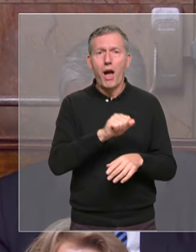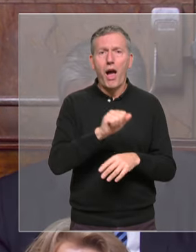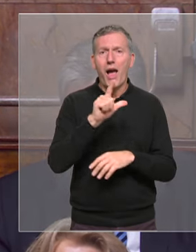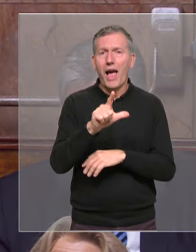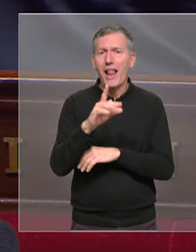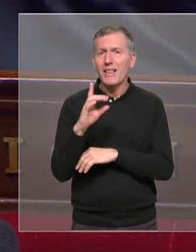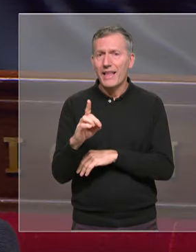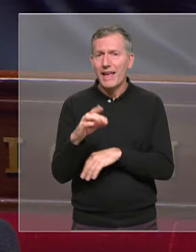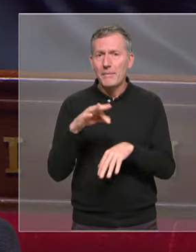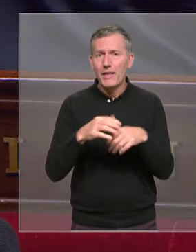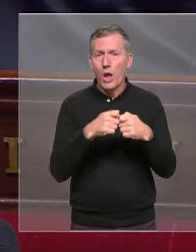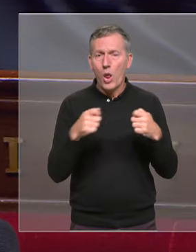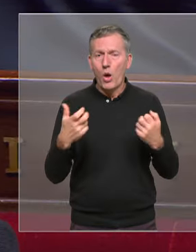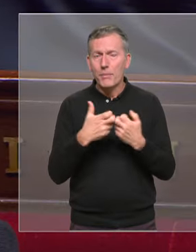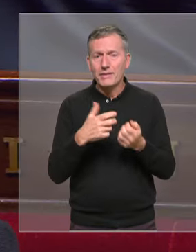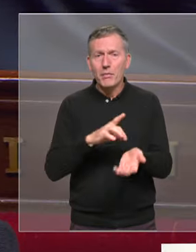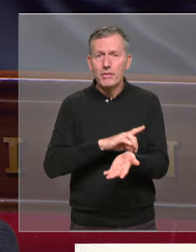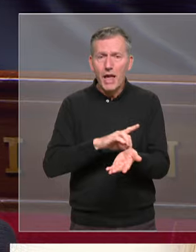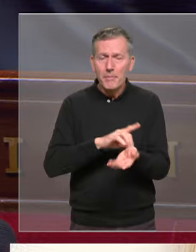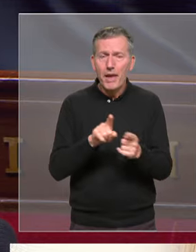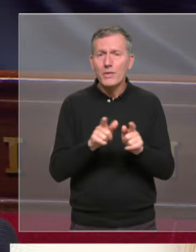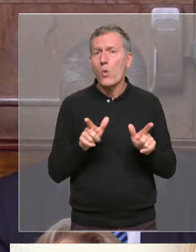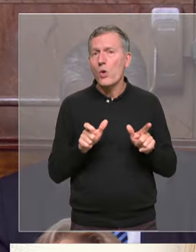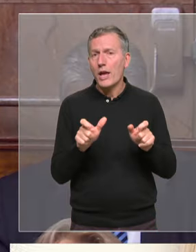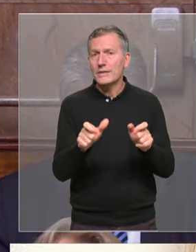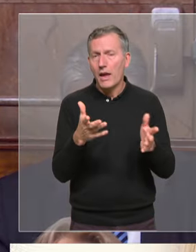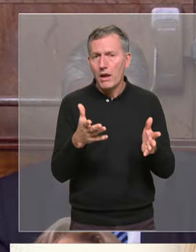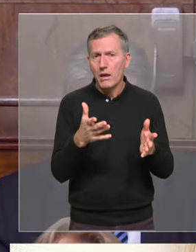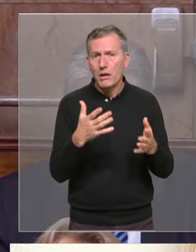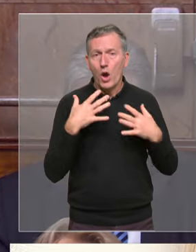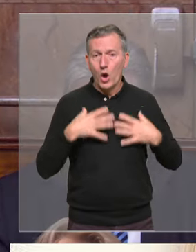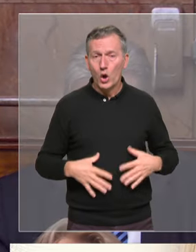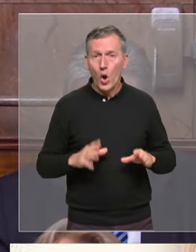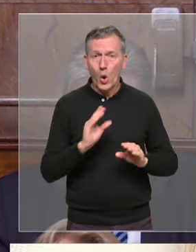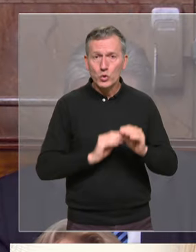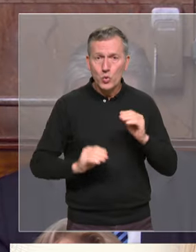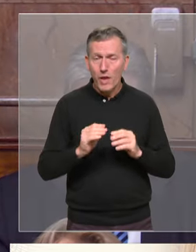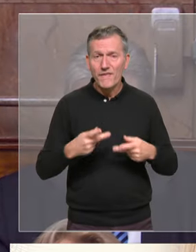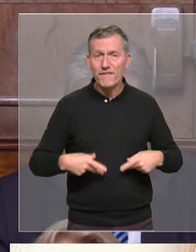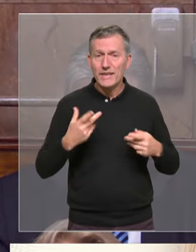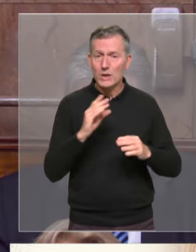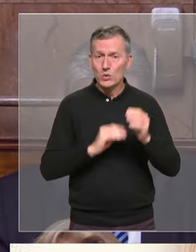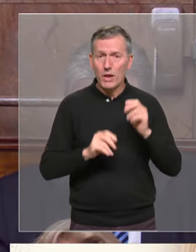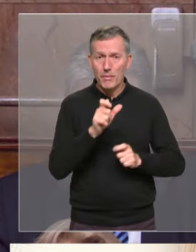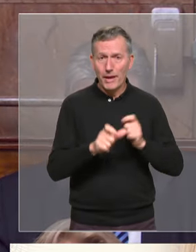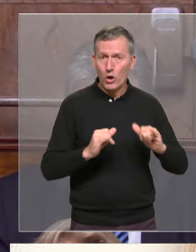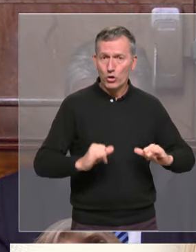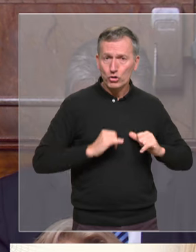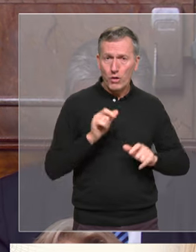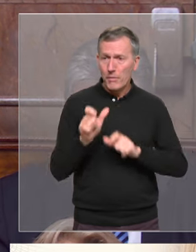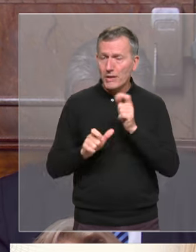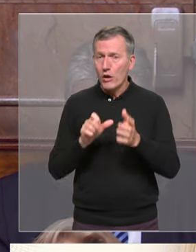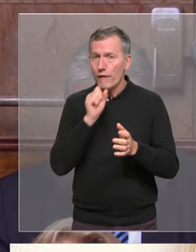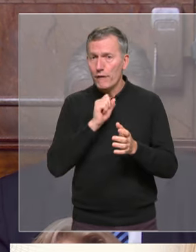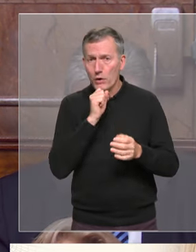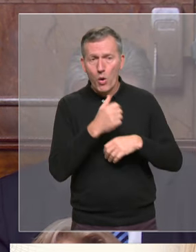durée, c'est-à-dire notamment les diabètes ou encore les cancers. Soigner le corps et la vie, c'est soigner les plus jeunes et les plus vieux, les plus pauvres